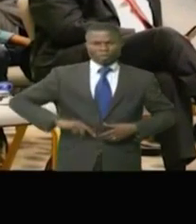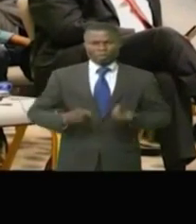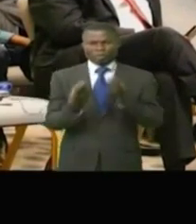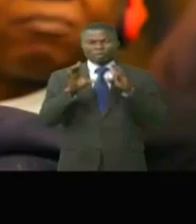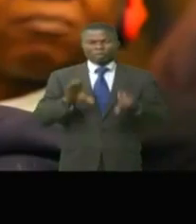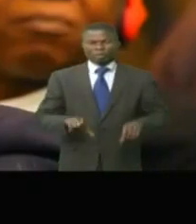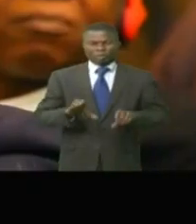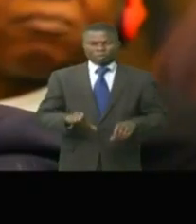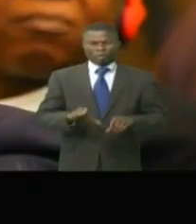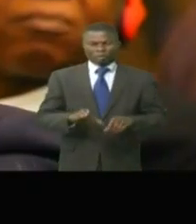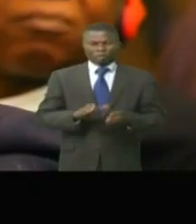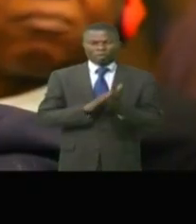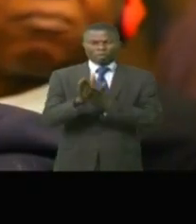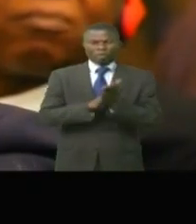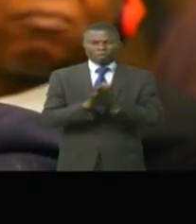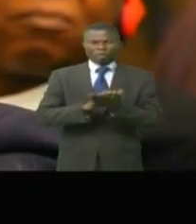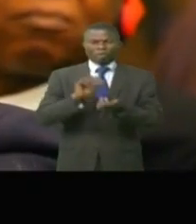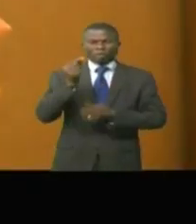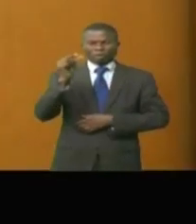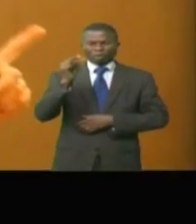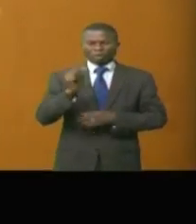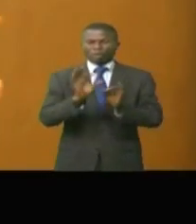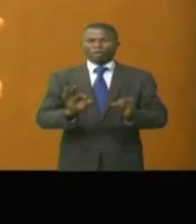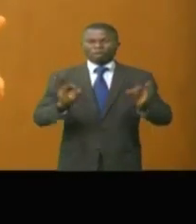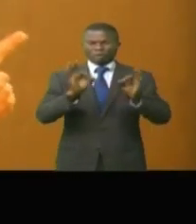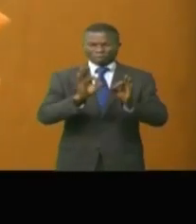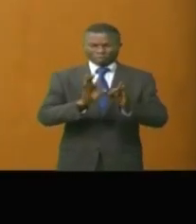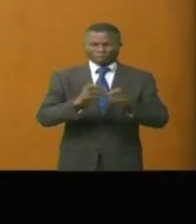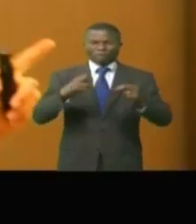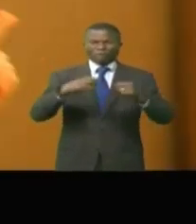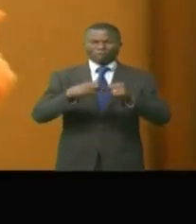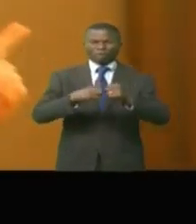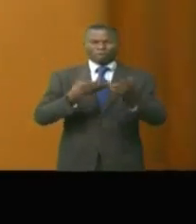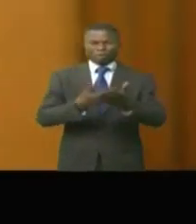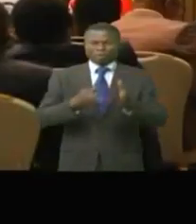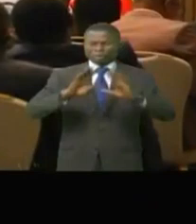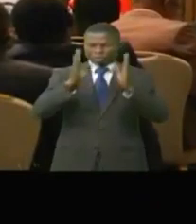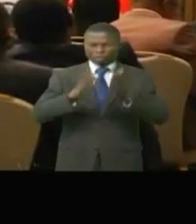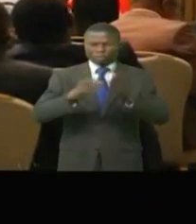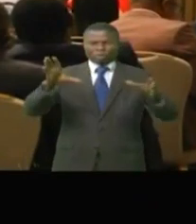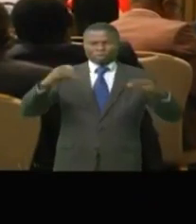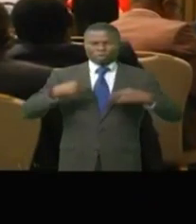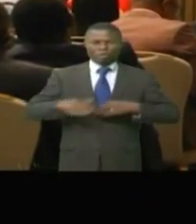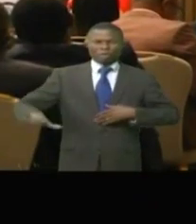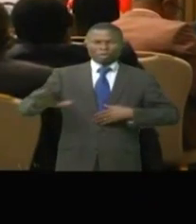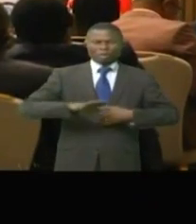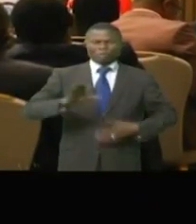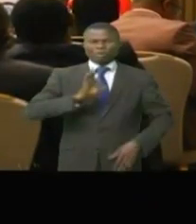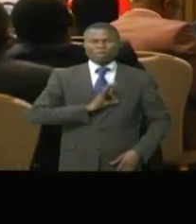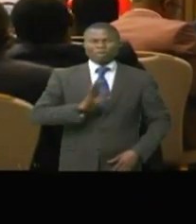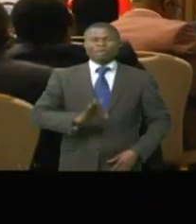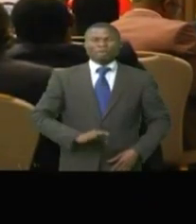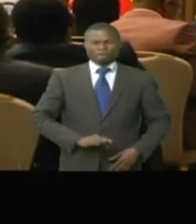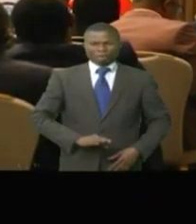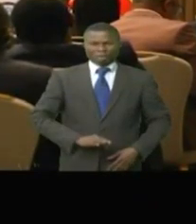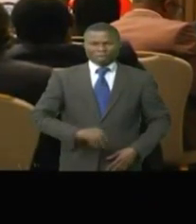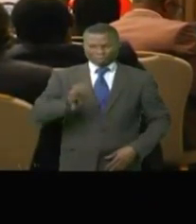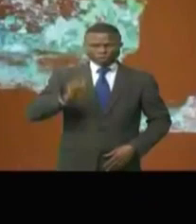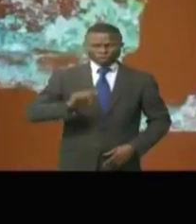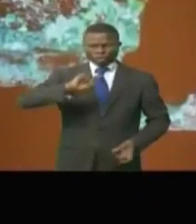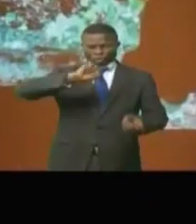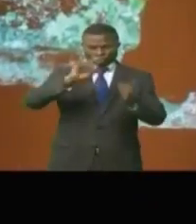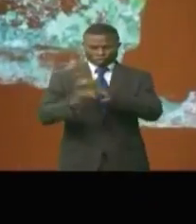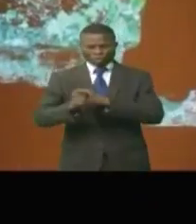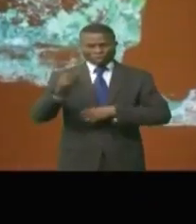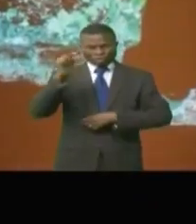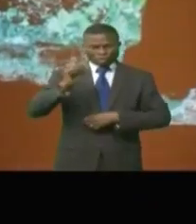Congo s'agissant de ses minerais, potentielles sources d'énergie. Tous sont d'avis que le pays de Félix-Antoine Tshisekedi devrait transformer